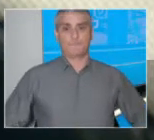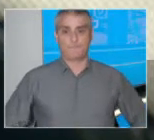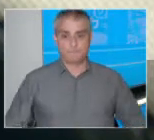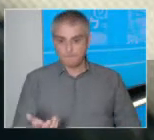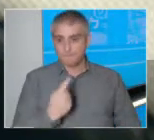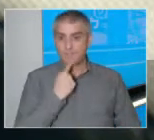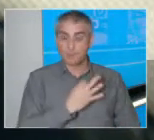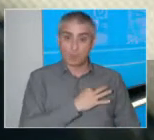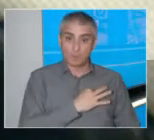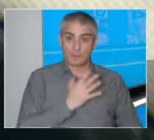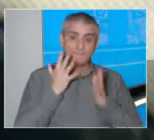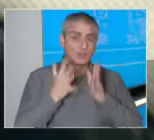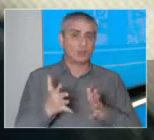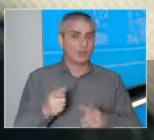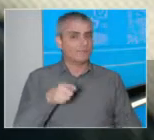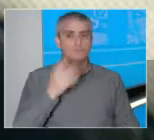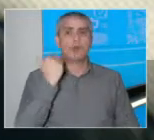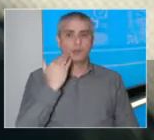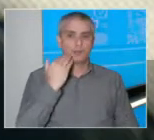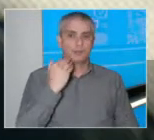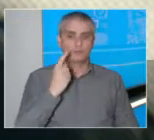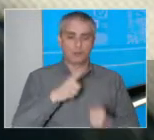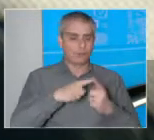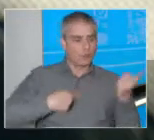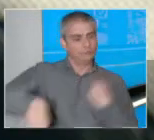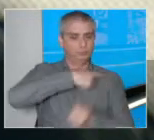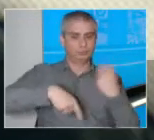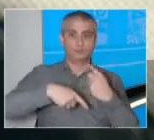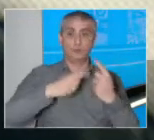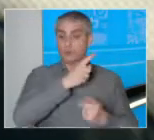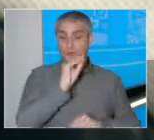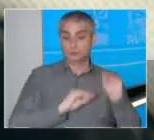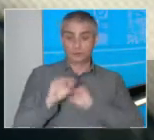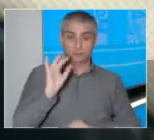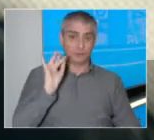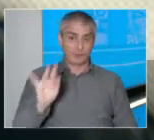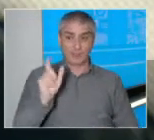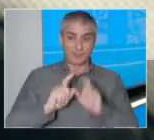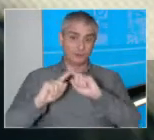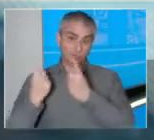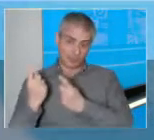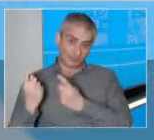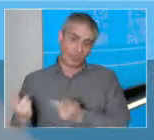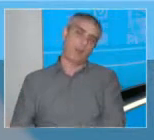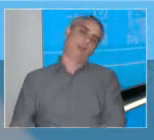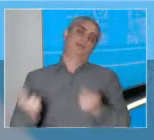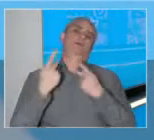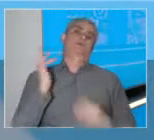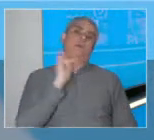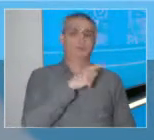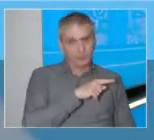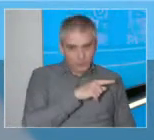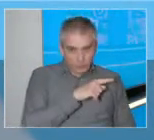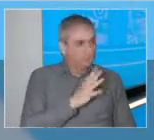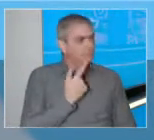אתה אומר קורבן ותוקף, כאן היה בומרנג. נשק שהוא השתמש בו כנגד אחרים, חזר בחזרה